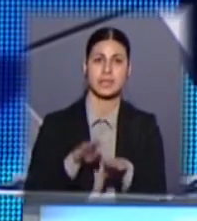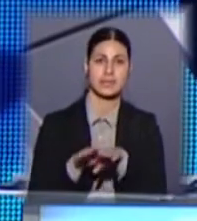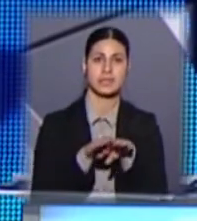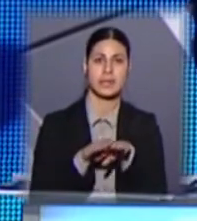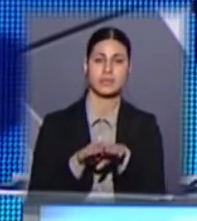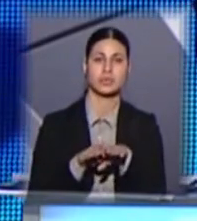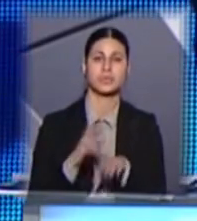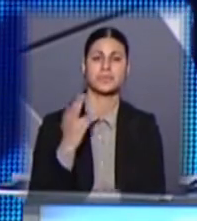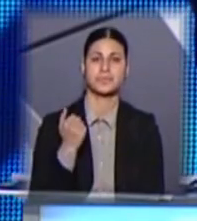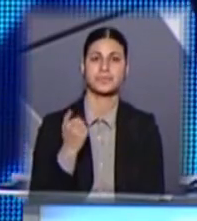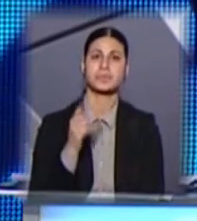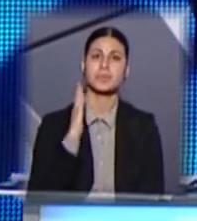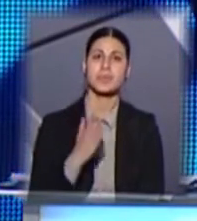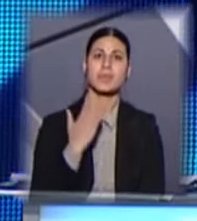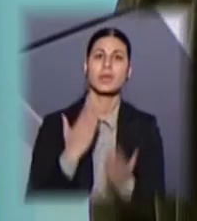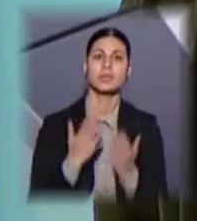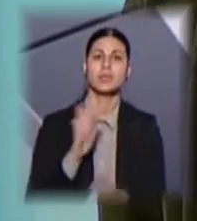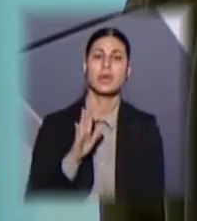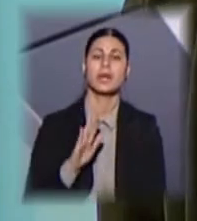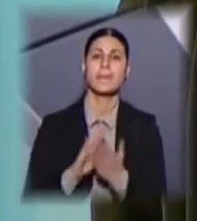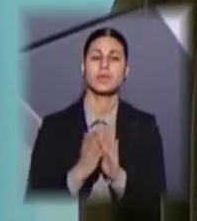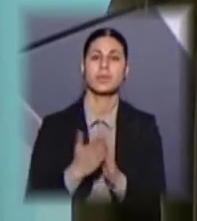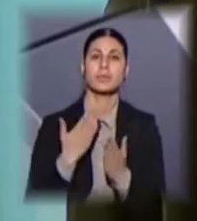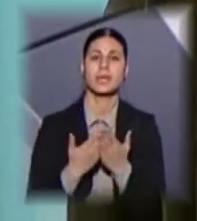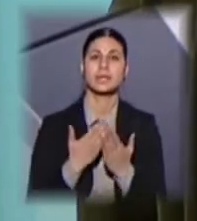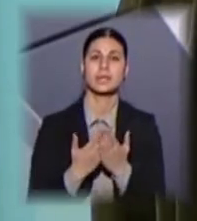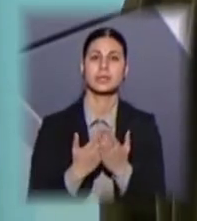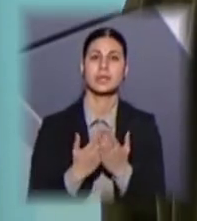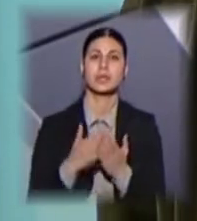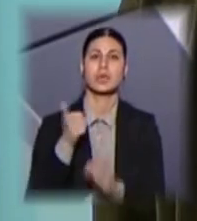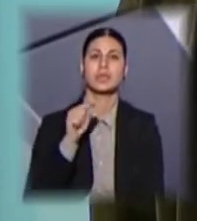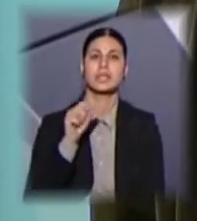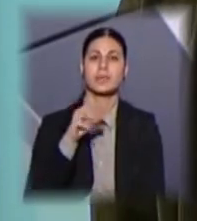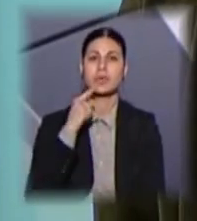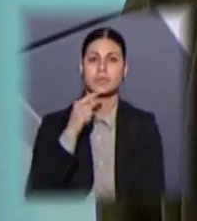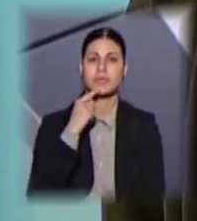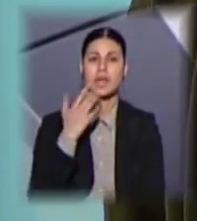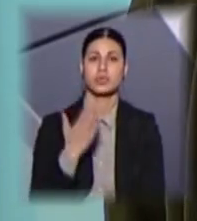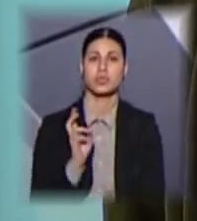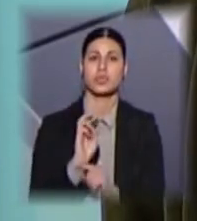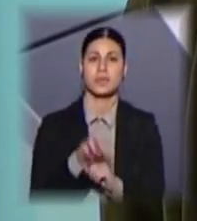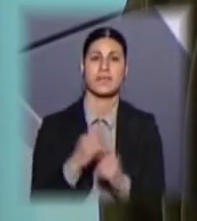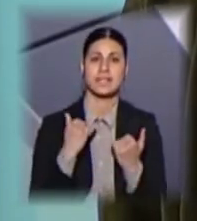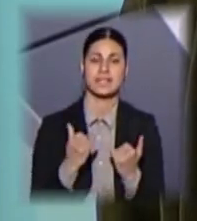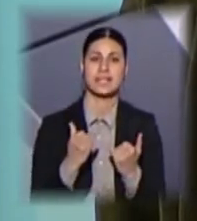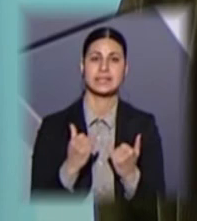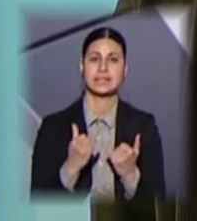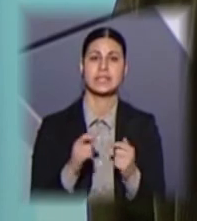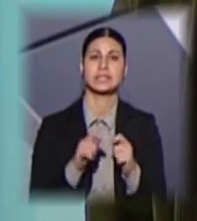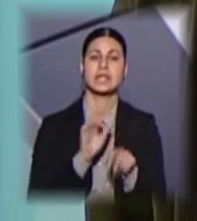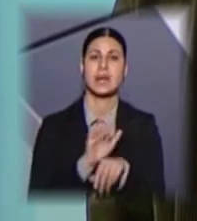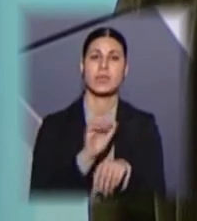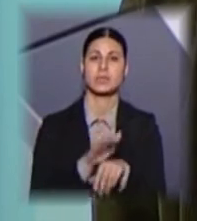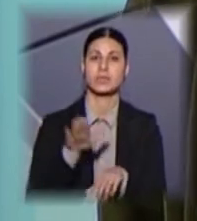ერთი და მეორე ექნება თუ არა მათ პირობები. მაგალითად, აი როგორც თამრიკო ამბობდა, რომ მივიდნენ დღეს გამომცემლობები ბანკში და მოითხოვნენ